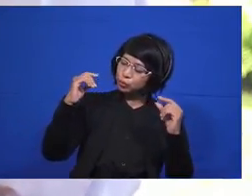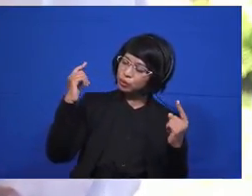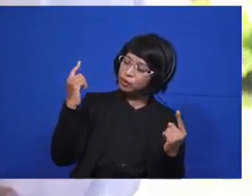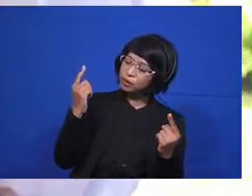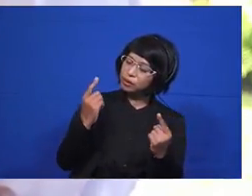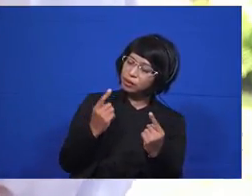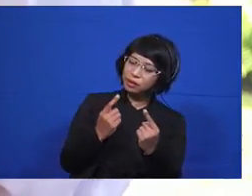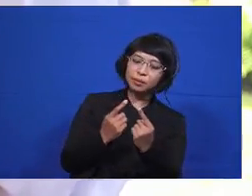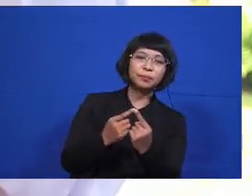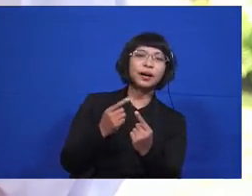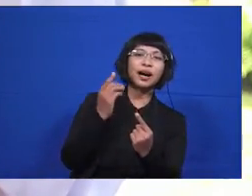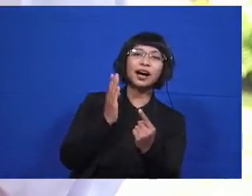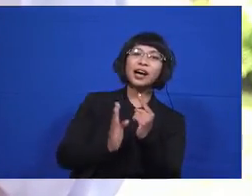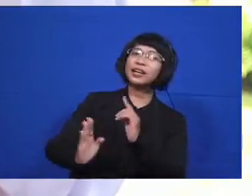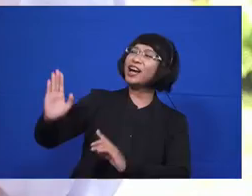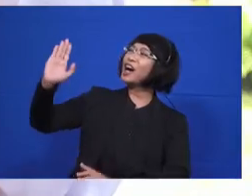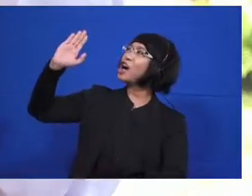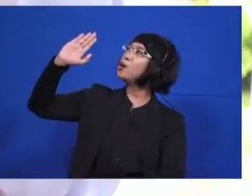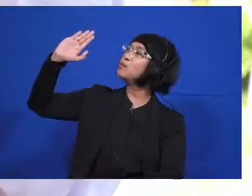kepadamu. Ku